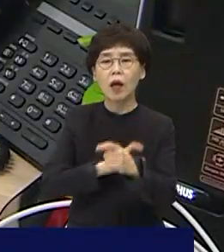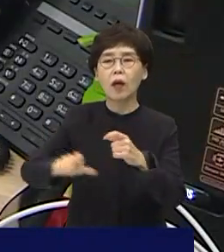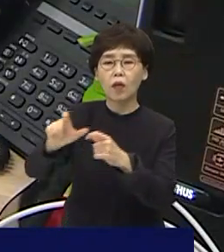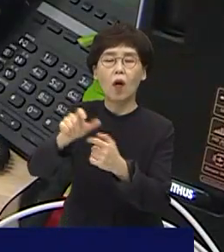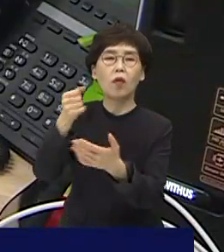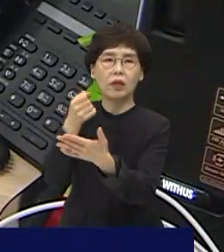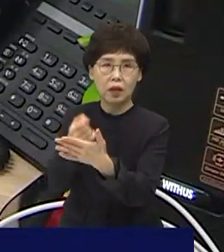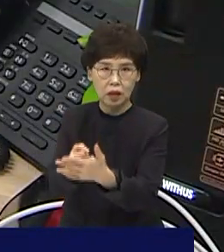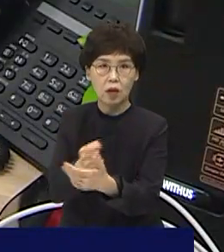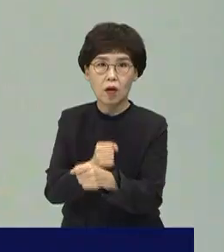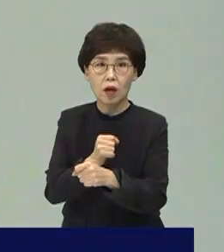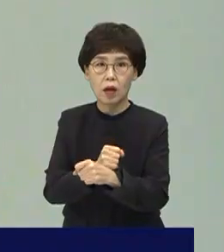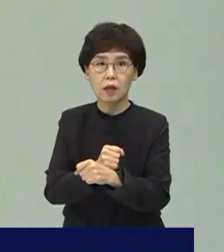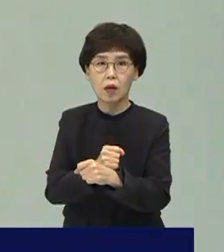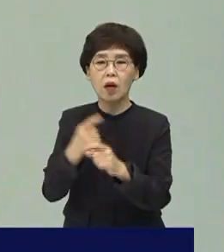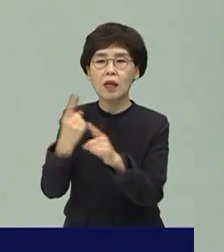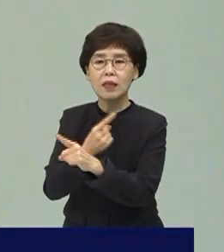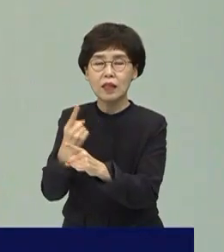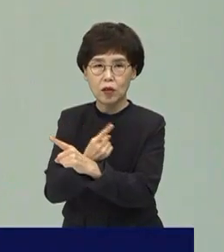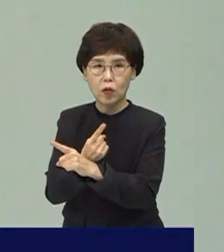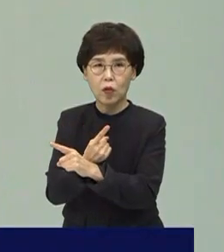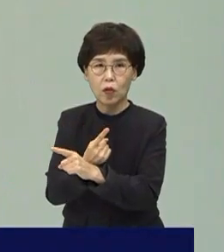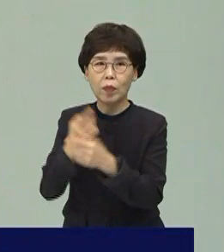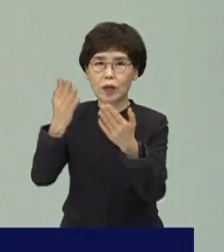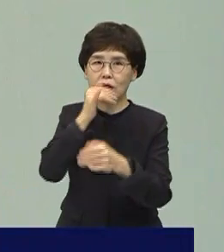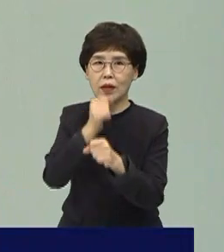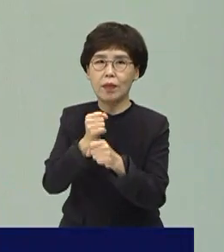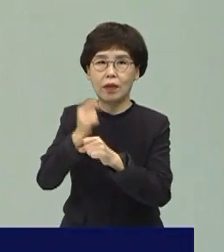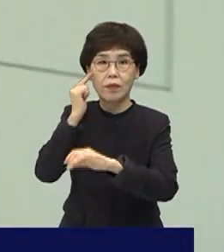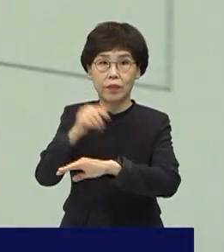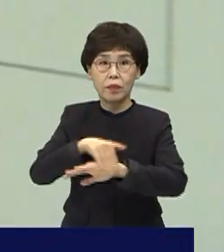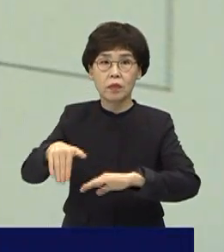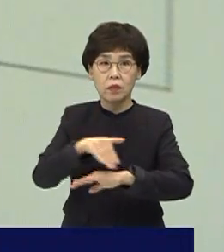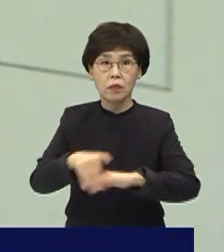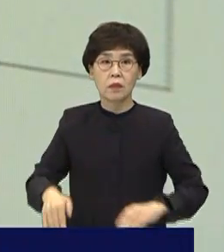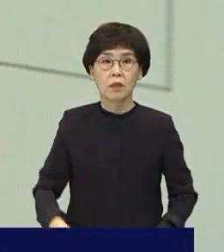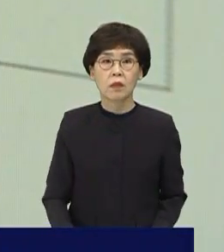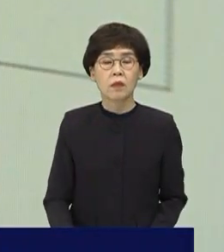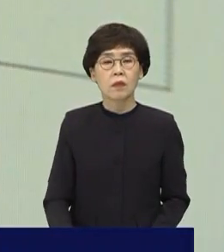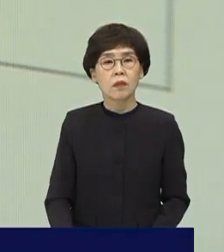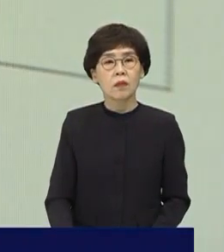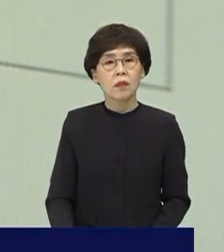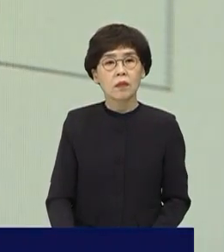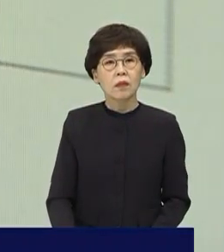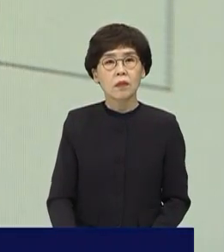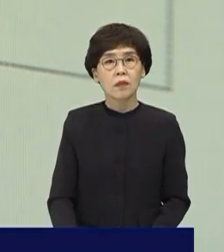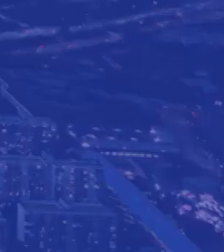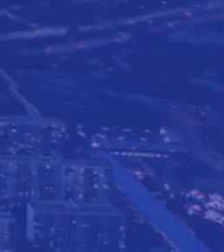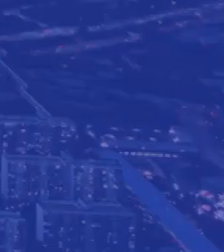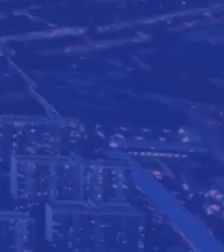지정해 의료 사각지대를 줄여나갈 방침입니다. SBS 한주환입니다.